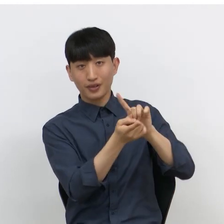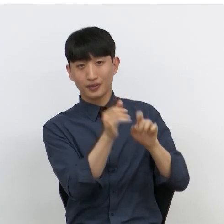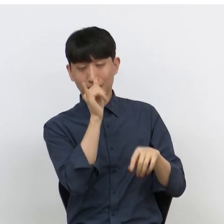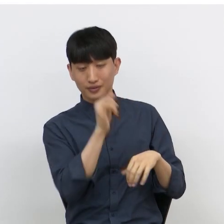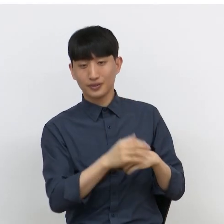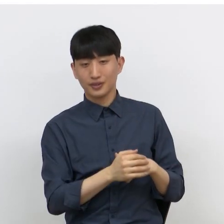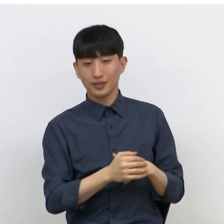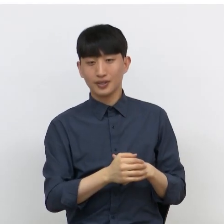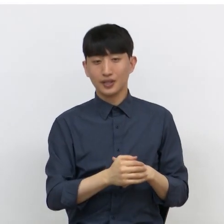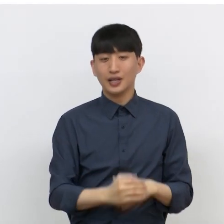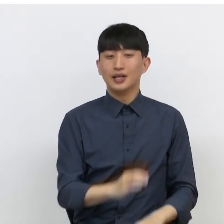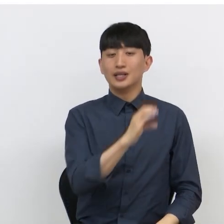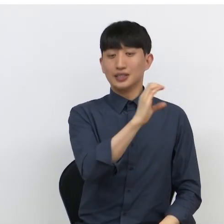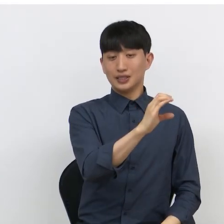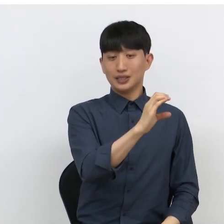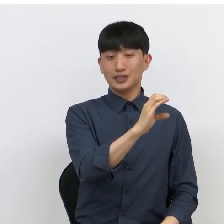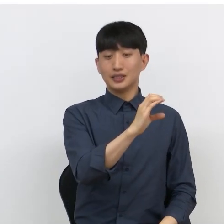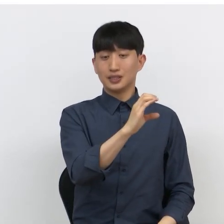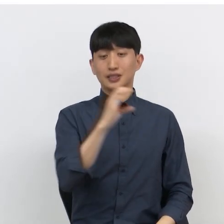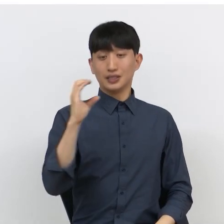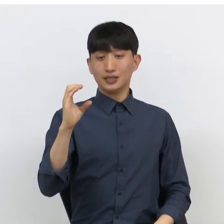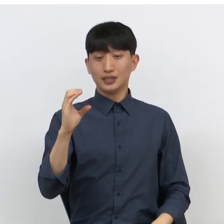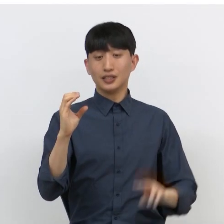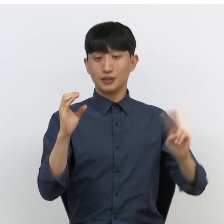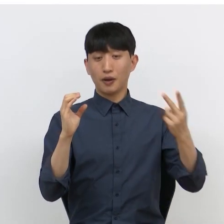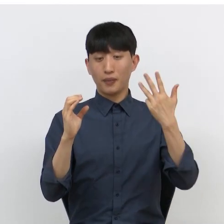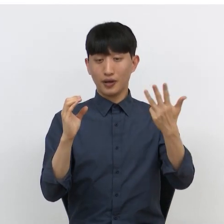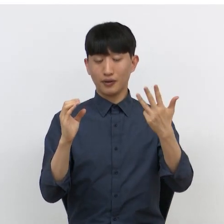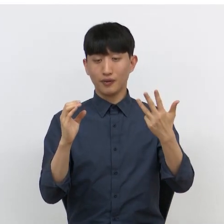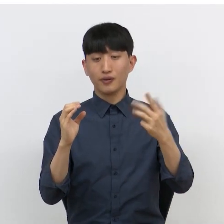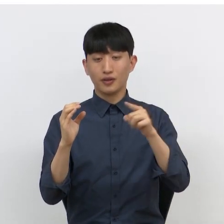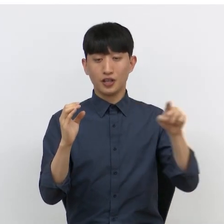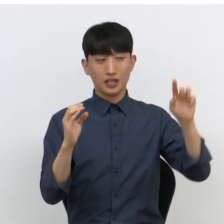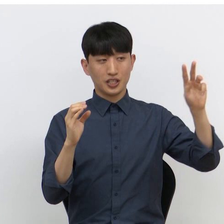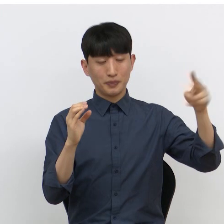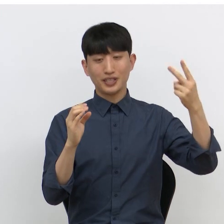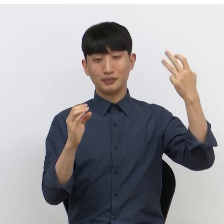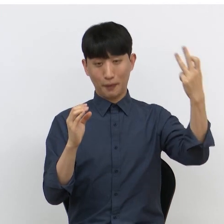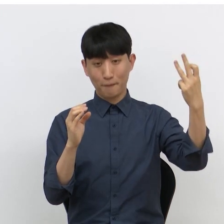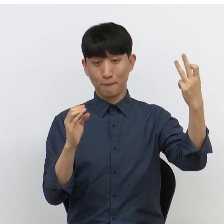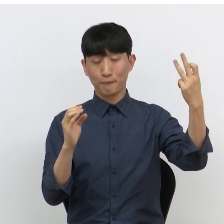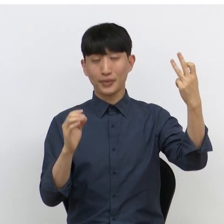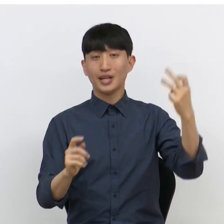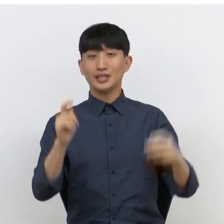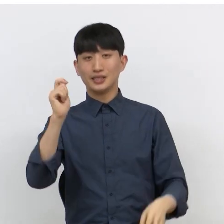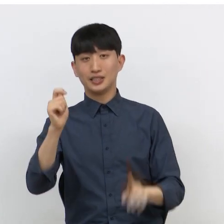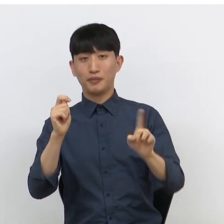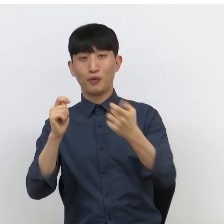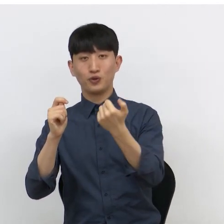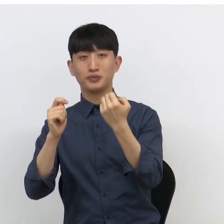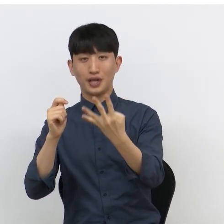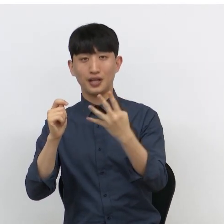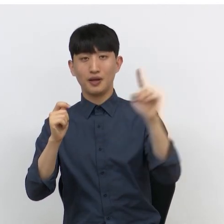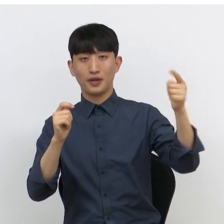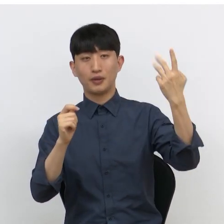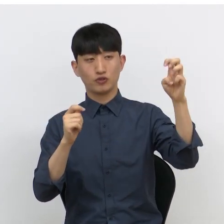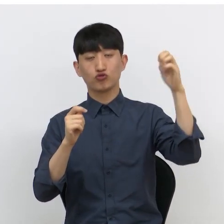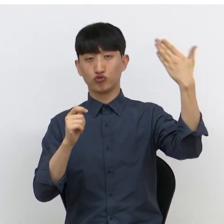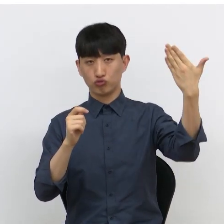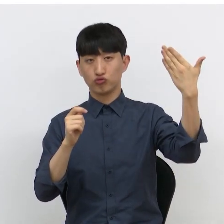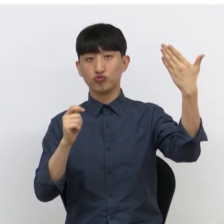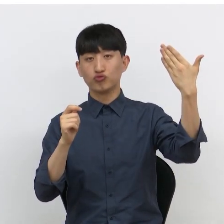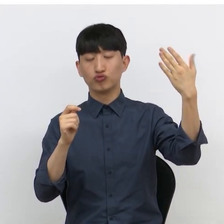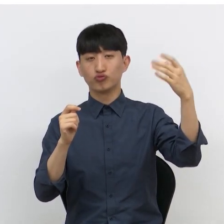어떻게 했는지를 보면 C레벨은 200에서 208에서 213으로, 그 다음에 T레벨은 154에서 139로,